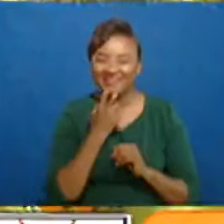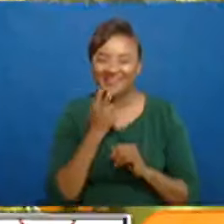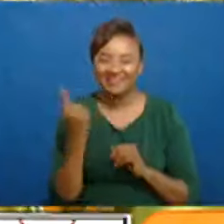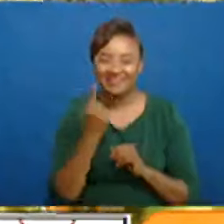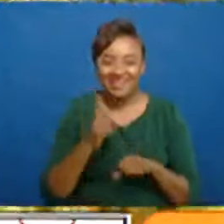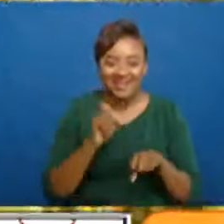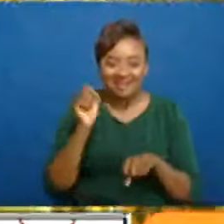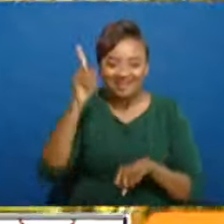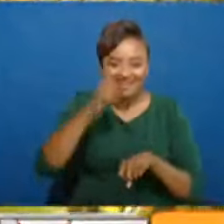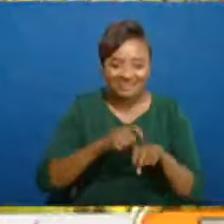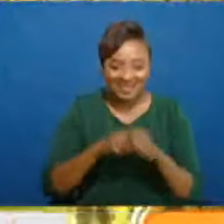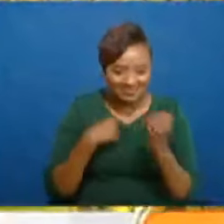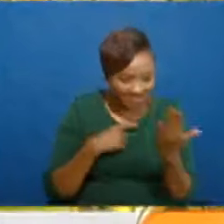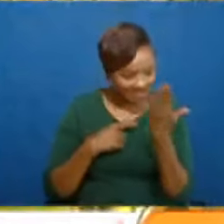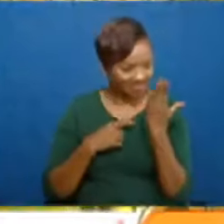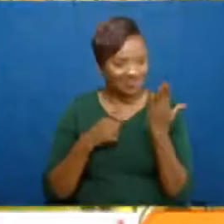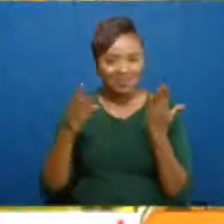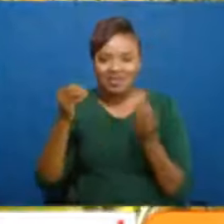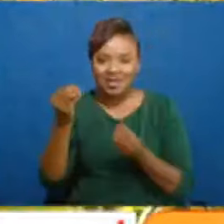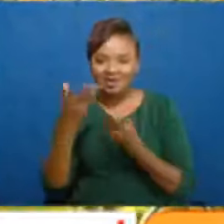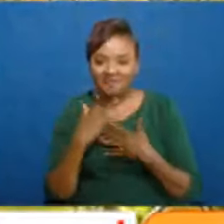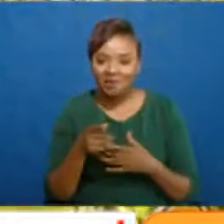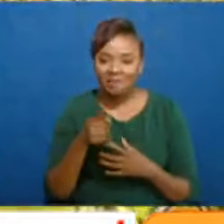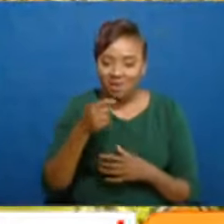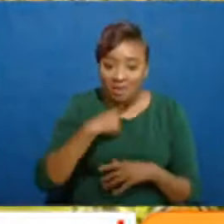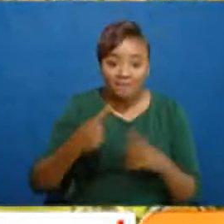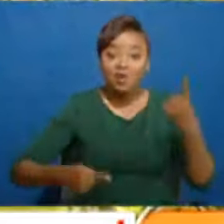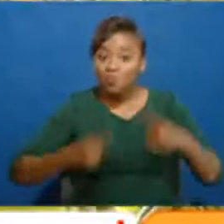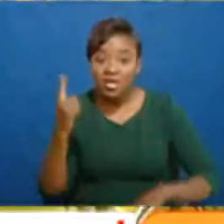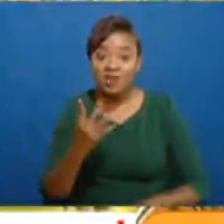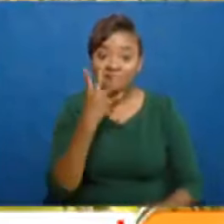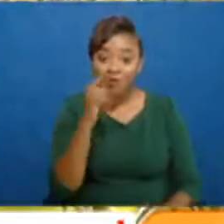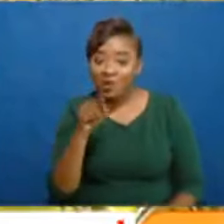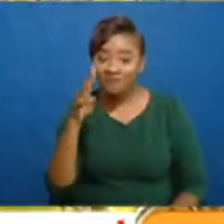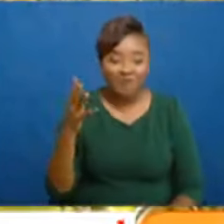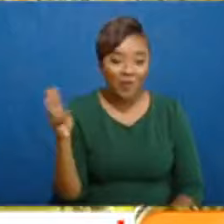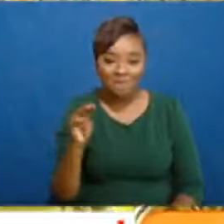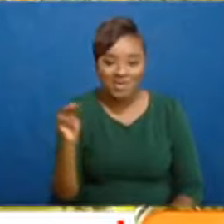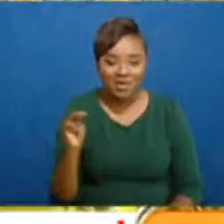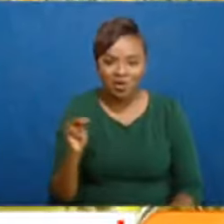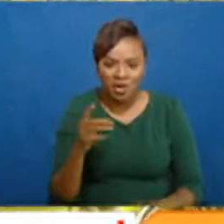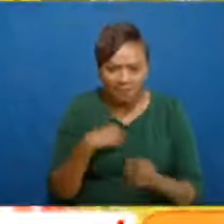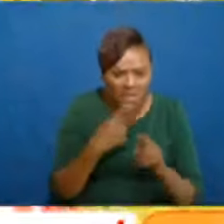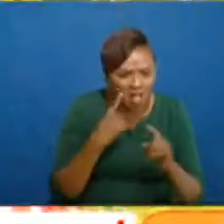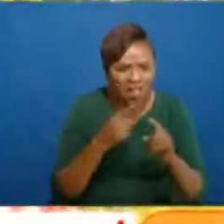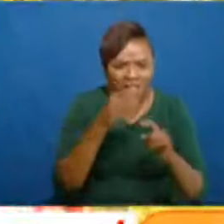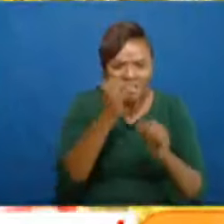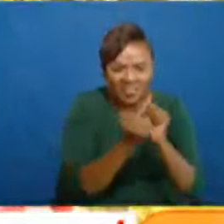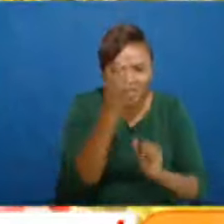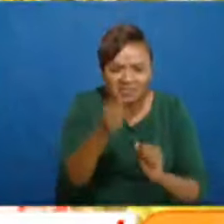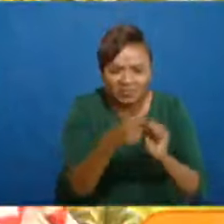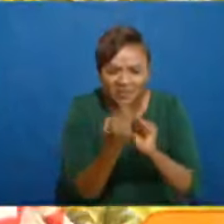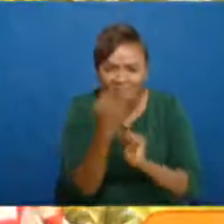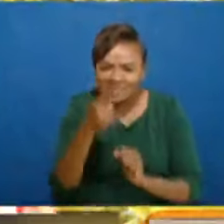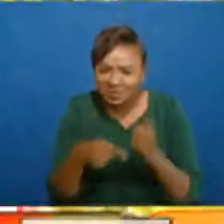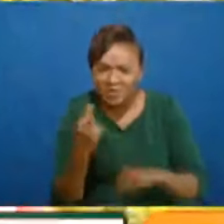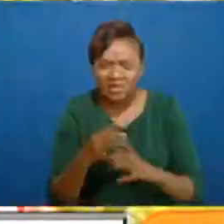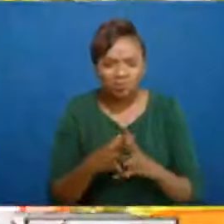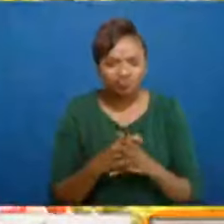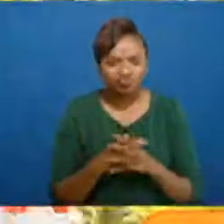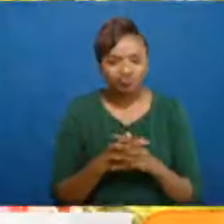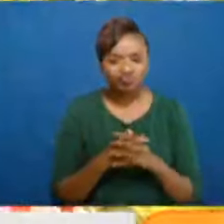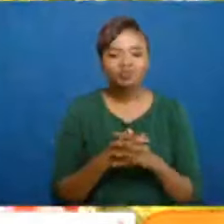Wakati wa kwanza nimeona aliniambia amepata yote, nimeona amepata 13 over 13. Shabiki wenyewe akanipigia customer